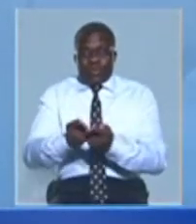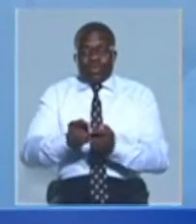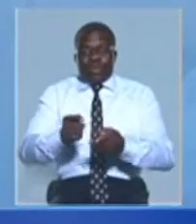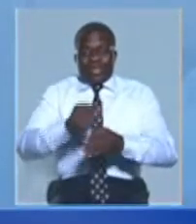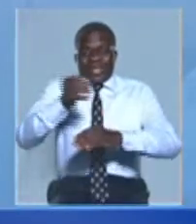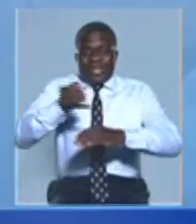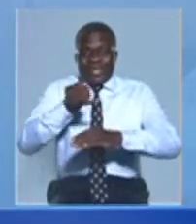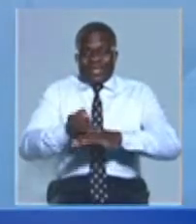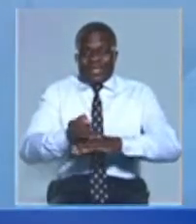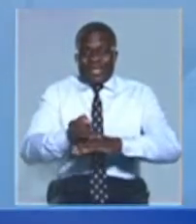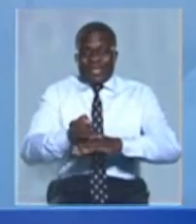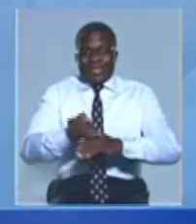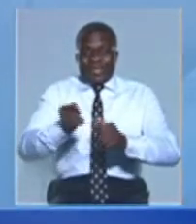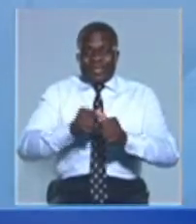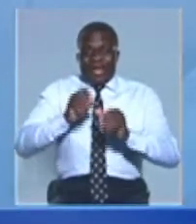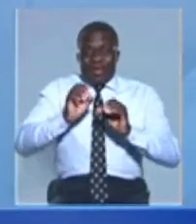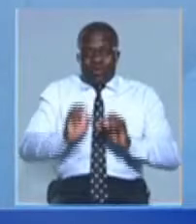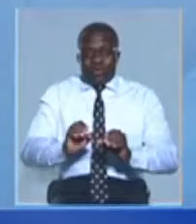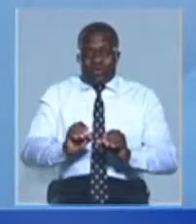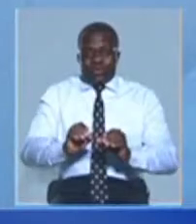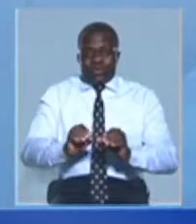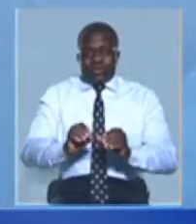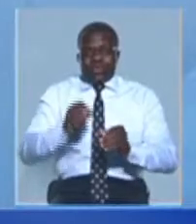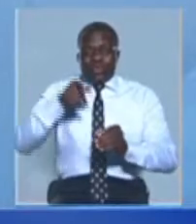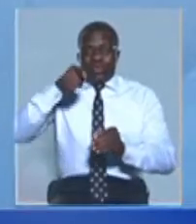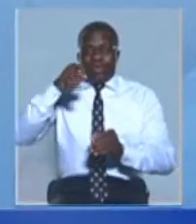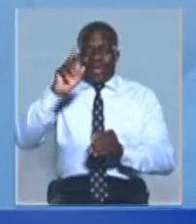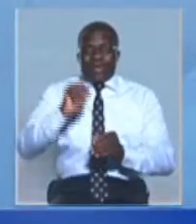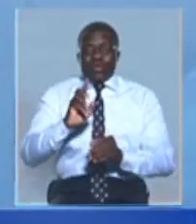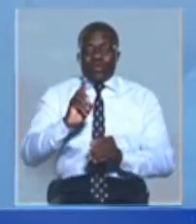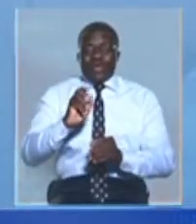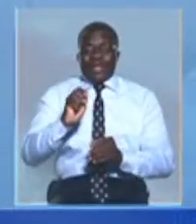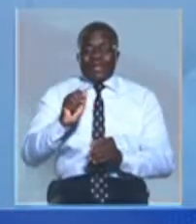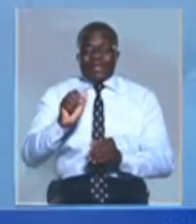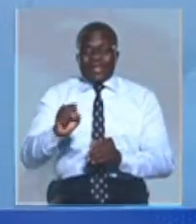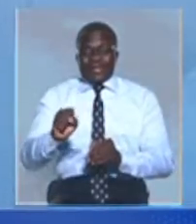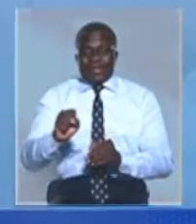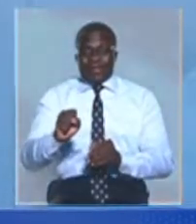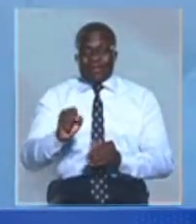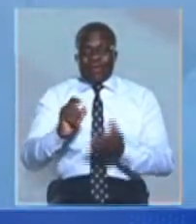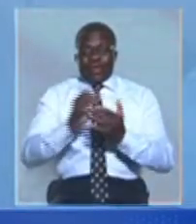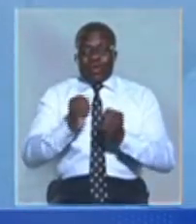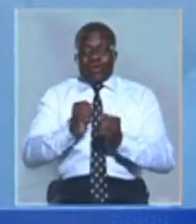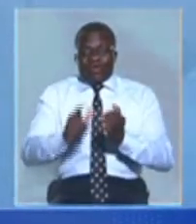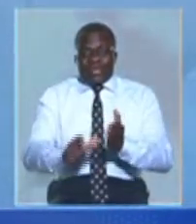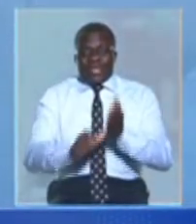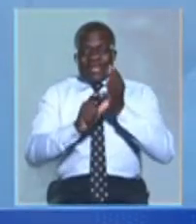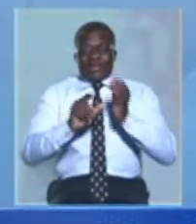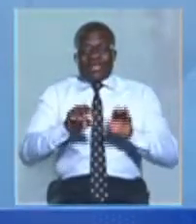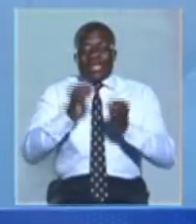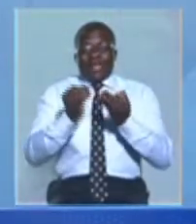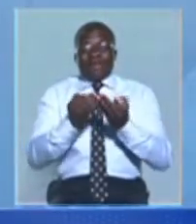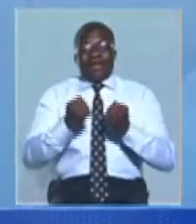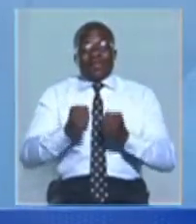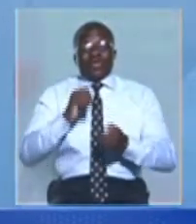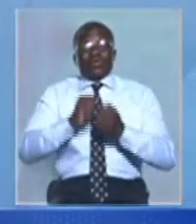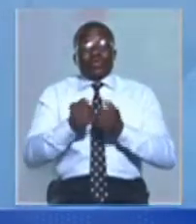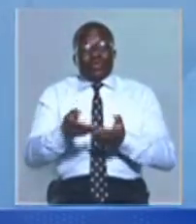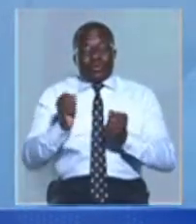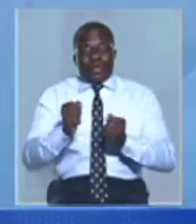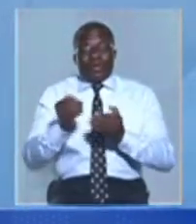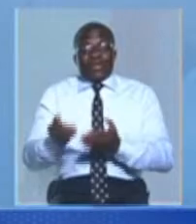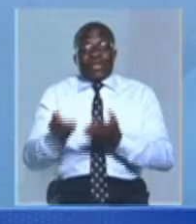en place respectivement à Cotonou, Parakou et Dassazoumé, aux fins d'assister les familles affectées et